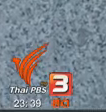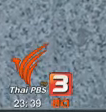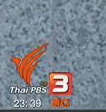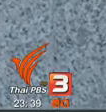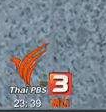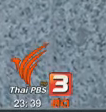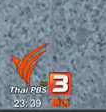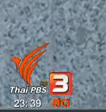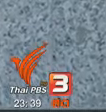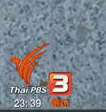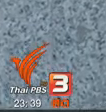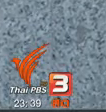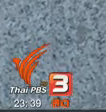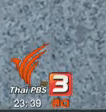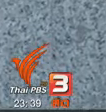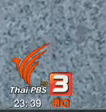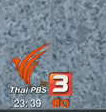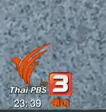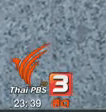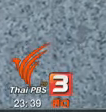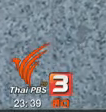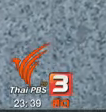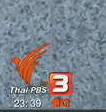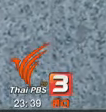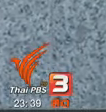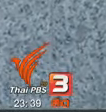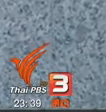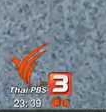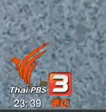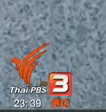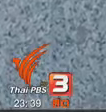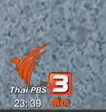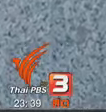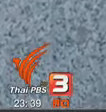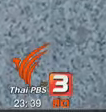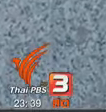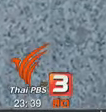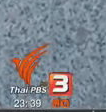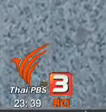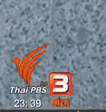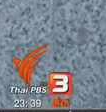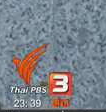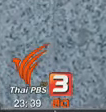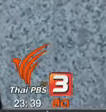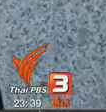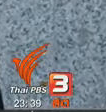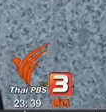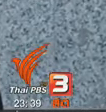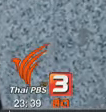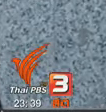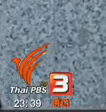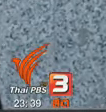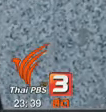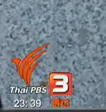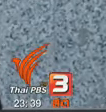part of the battle to win back democracy to the country and he believes that